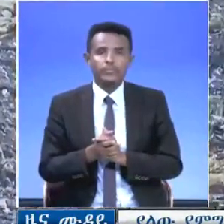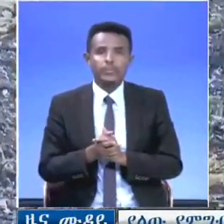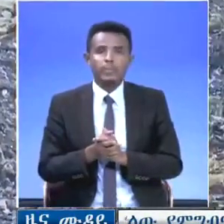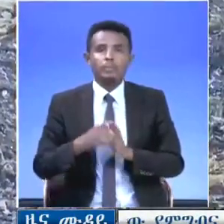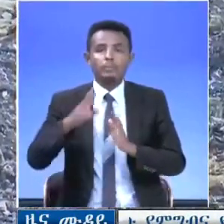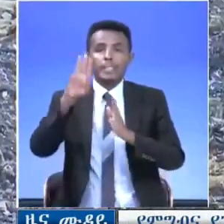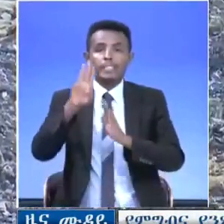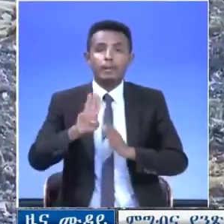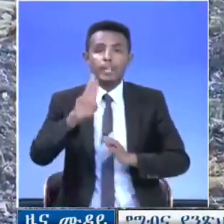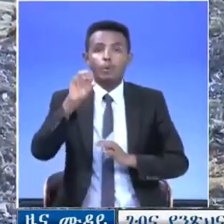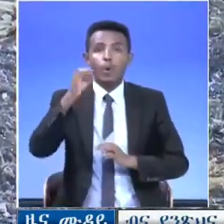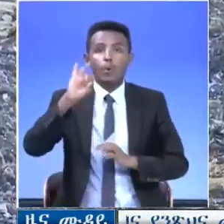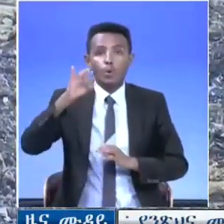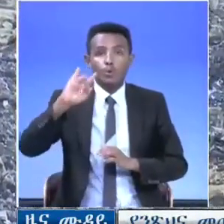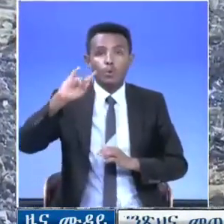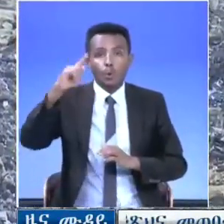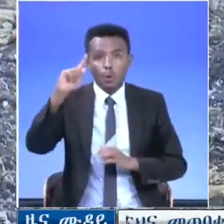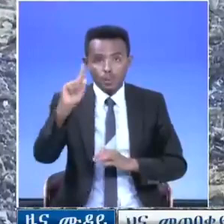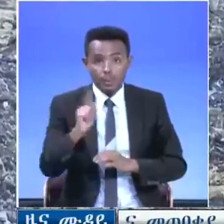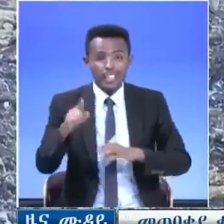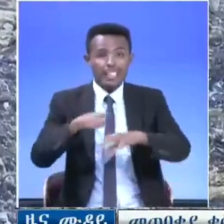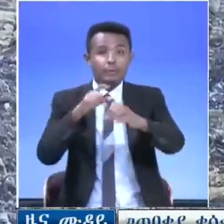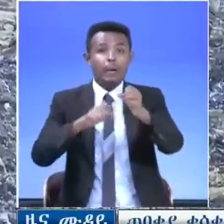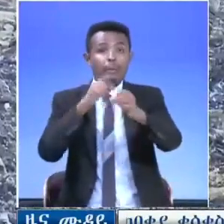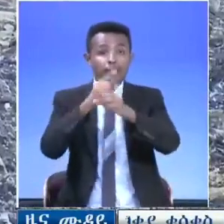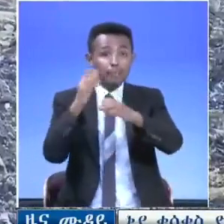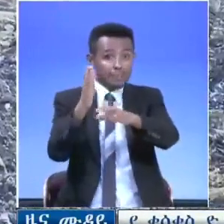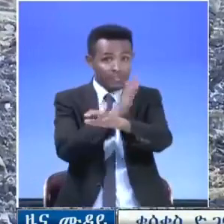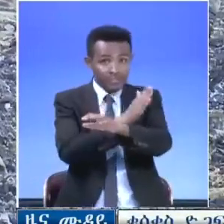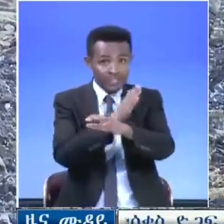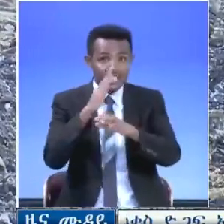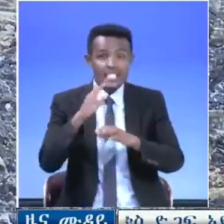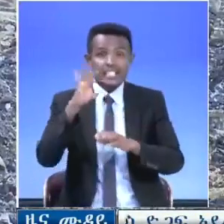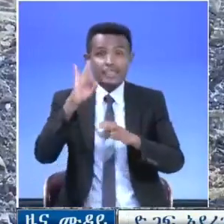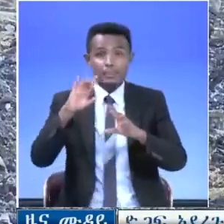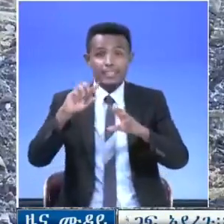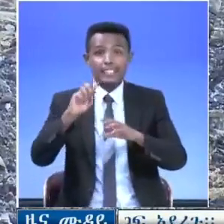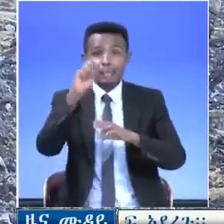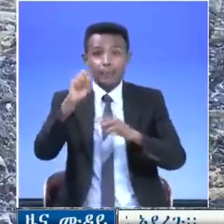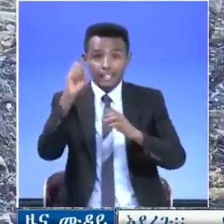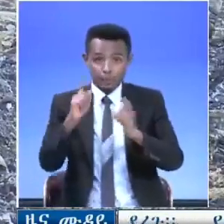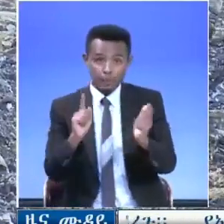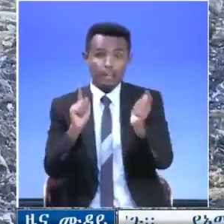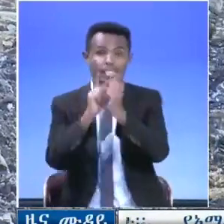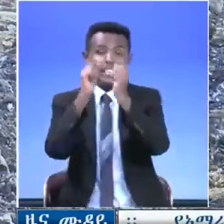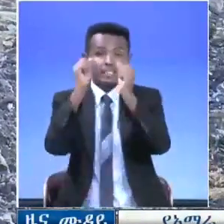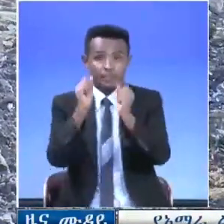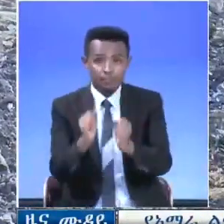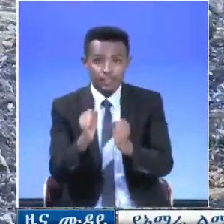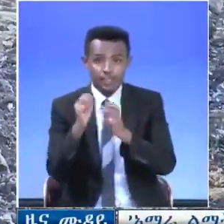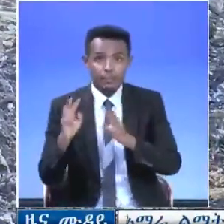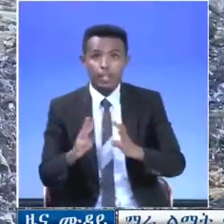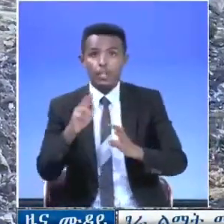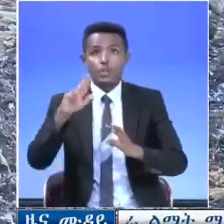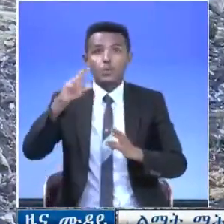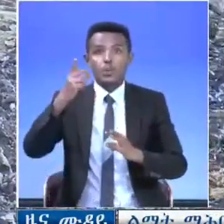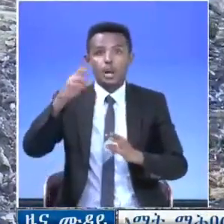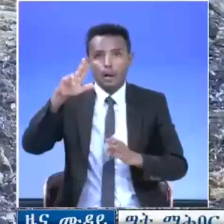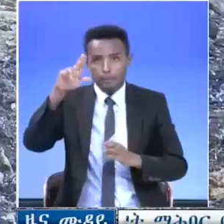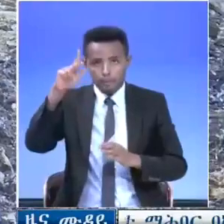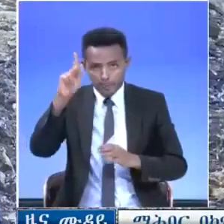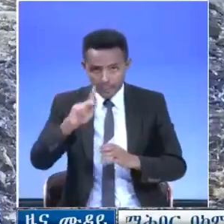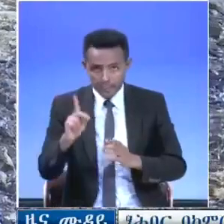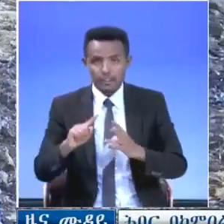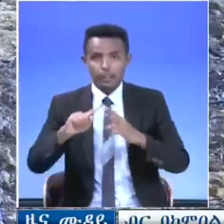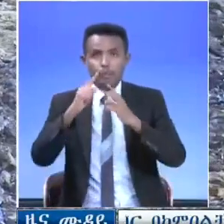በሰሜን ወሎ ዞን መቄት ወረዳ ከረጅም አመታት በፊት ከ8 በላይ ቀበሌዎችን ማገናኘት የሚችል መንገድ በዩራፕ ተጀምሮ ተቋርጦ